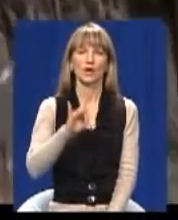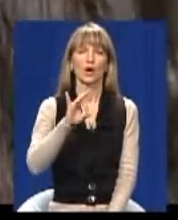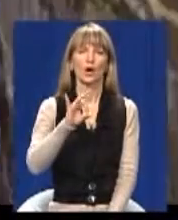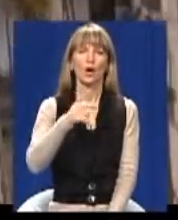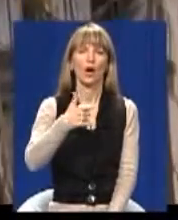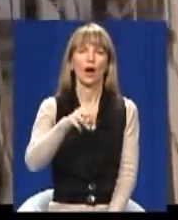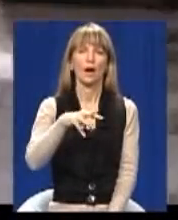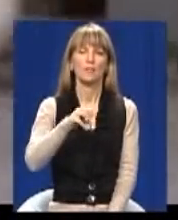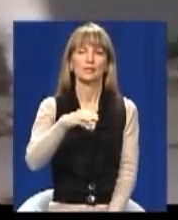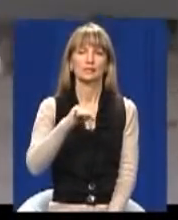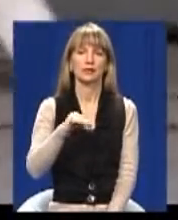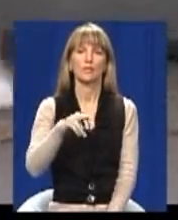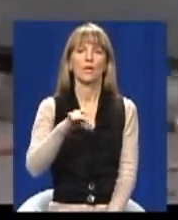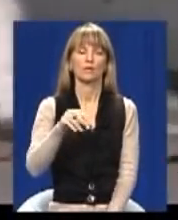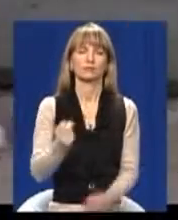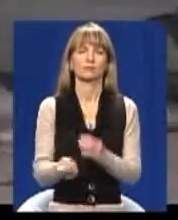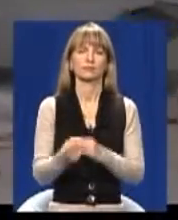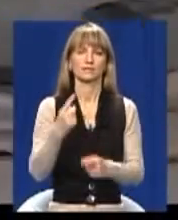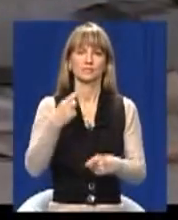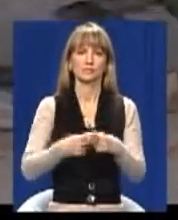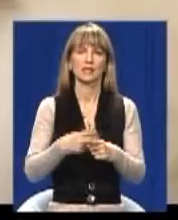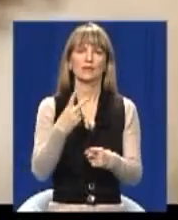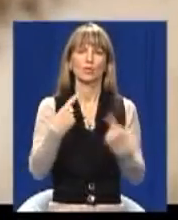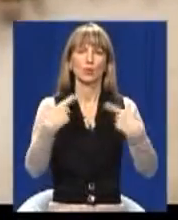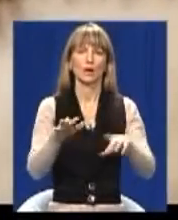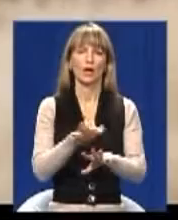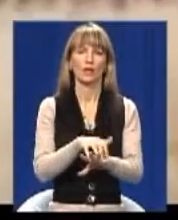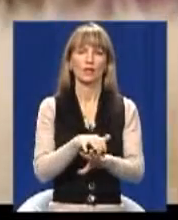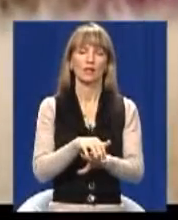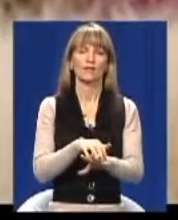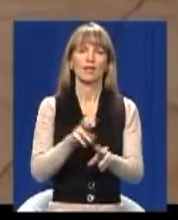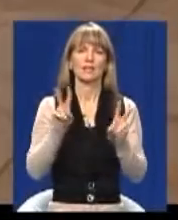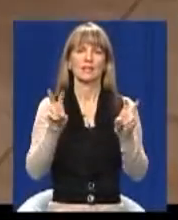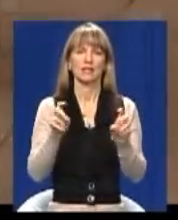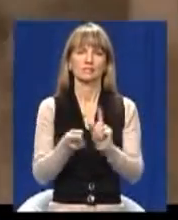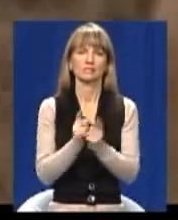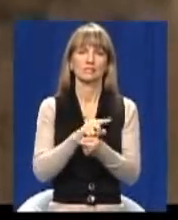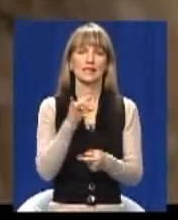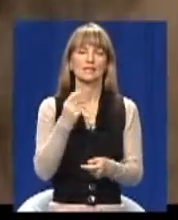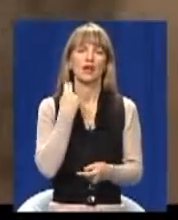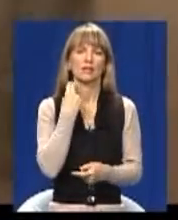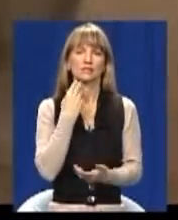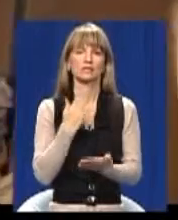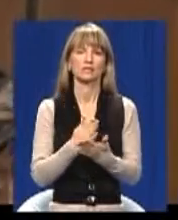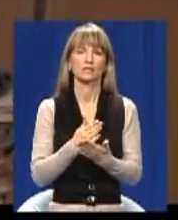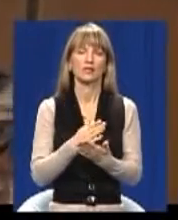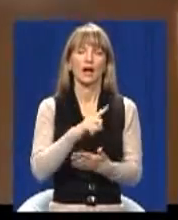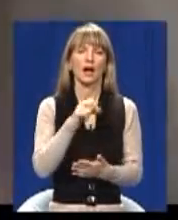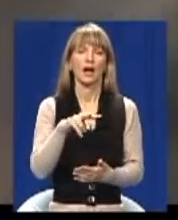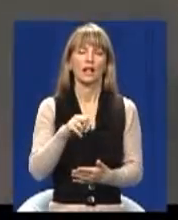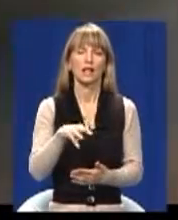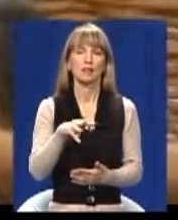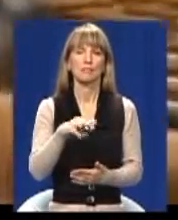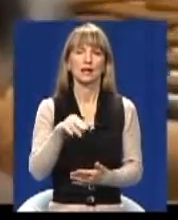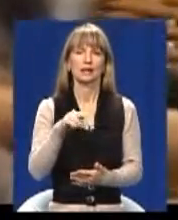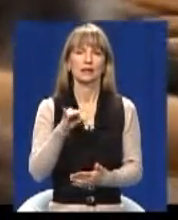Рогамафен. Порода теж виникла унаслідок схрещення двох інших котів. Назва кішки у перекладі з англійської означає «халамидник». Це